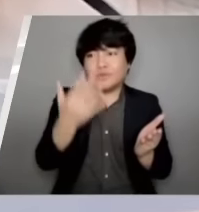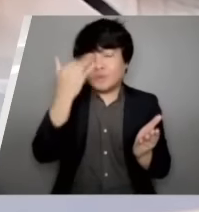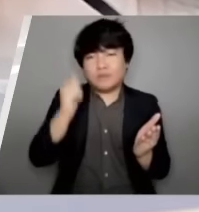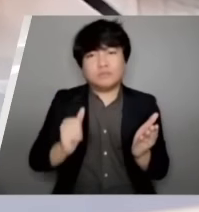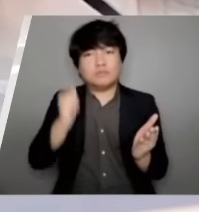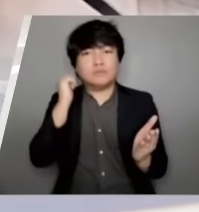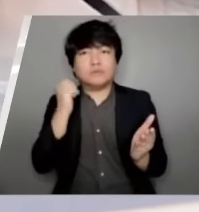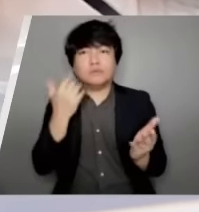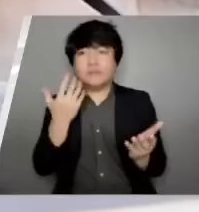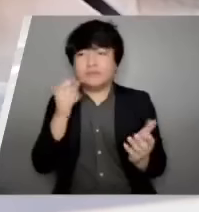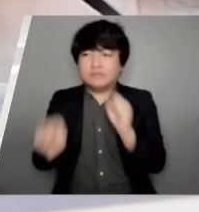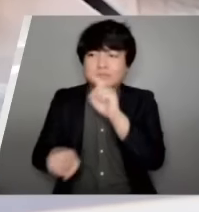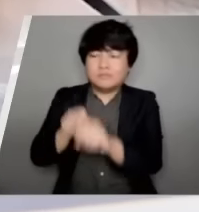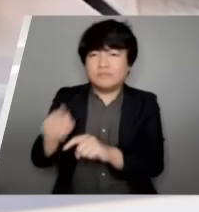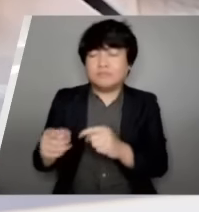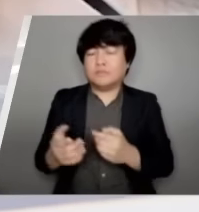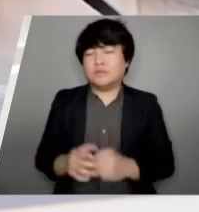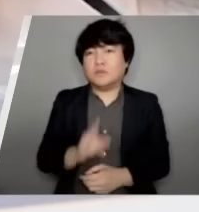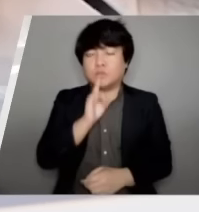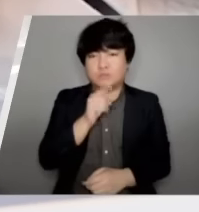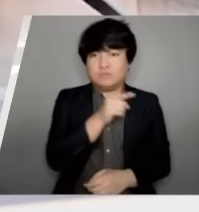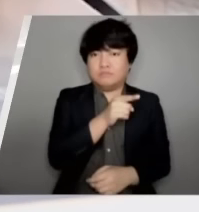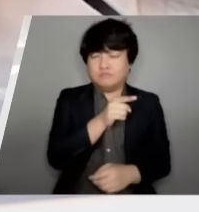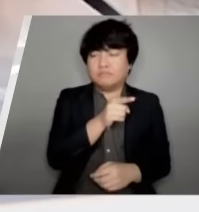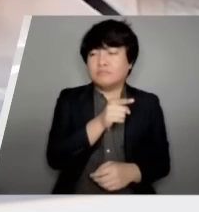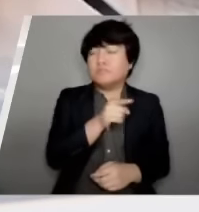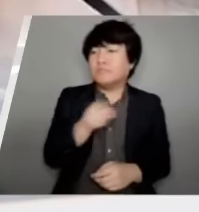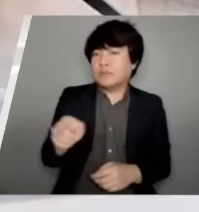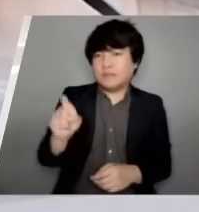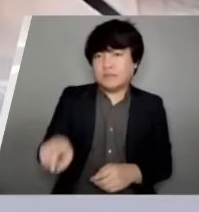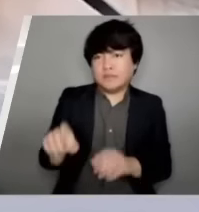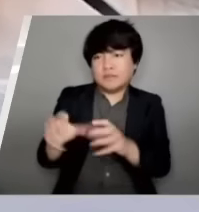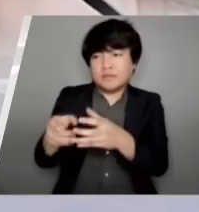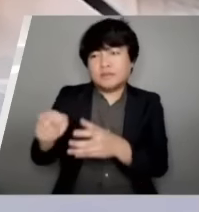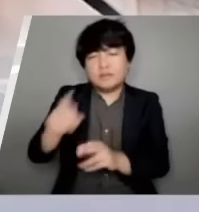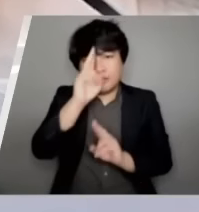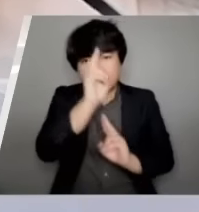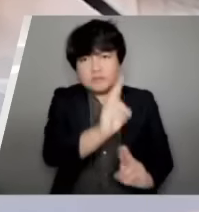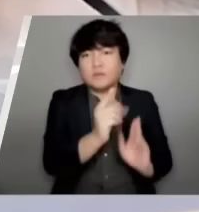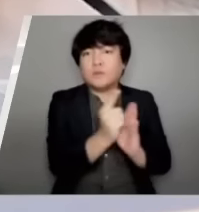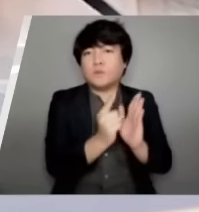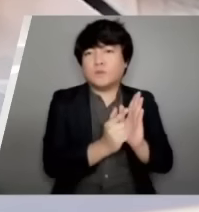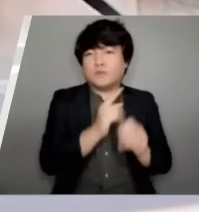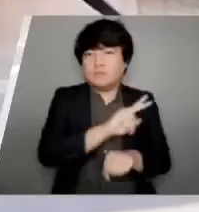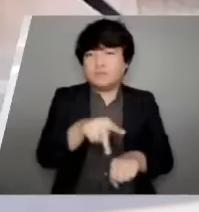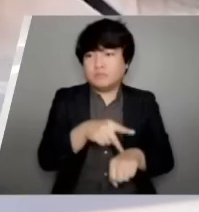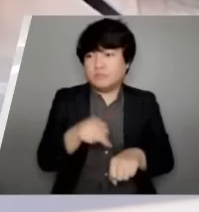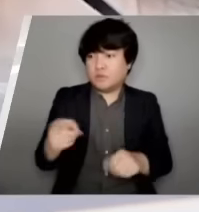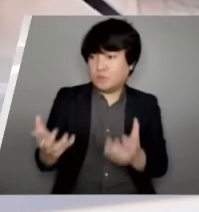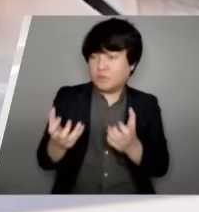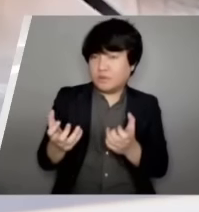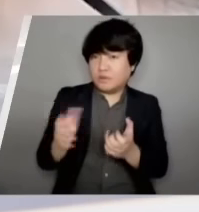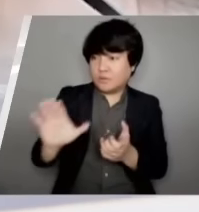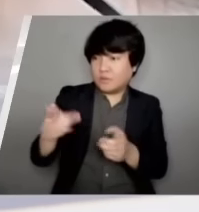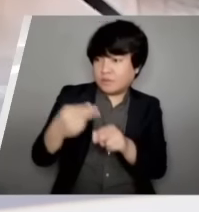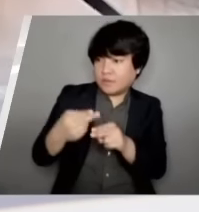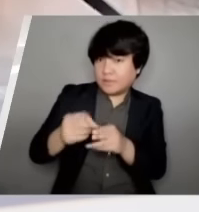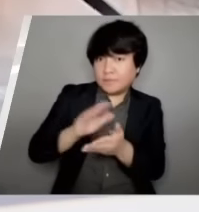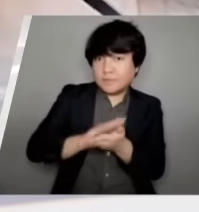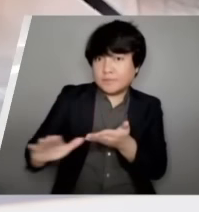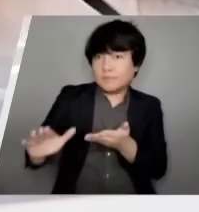Obligasyon daw ni Go at kanyang mga abogado na respetuhin ang batas ng Pilipinas. Kung gusto raw ni Go malinis ang pangalan niya, magpakita siya sa